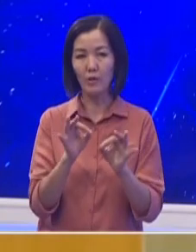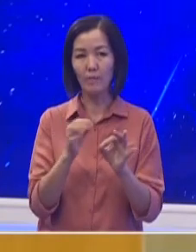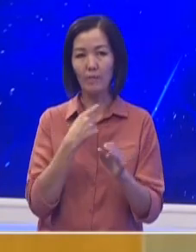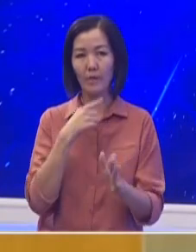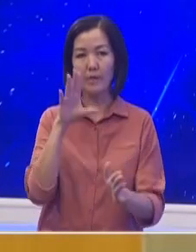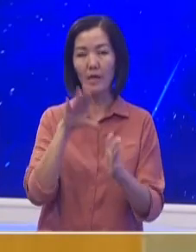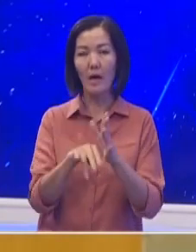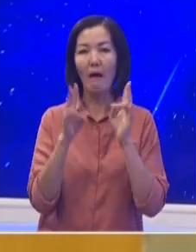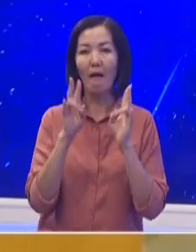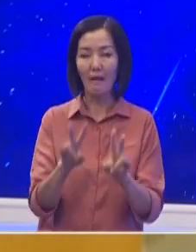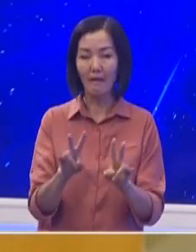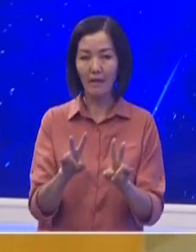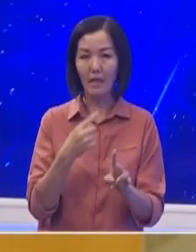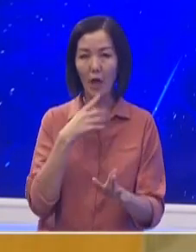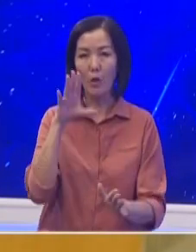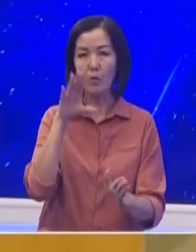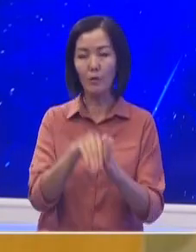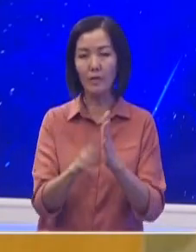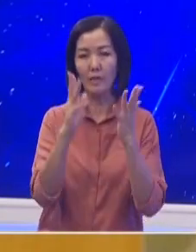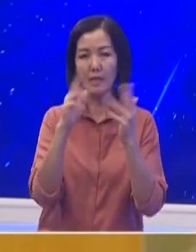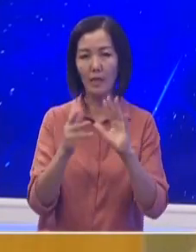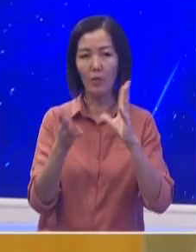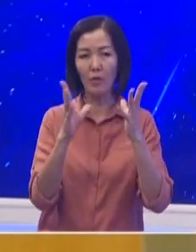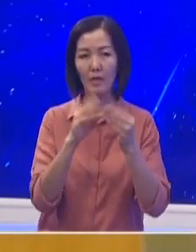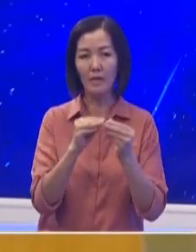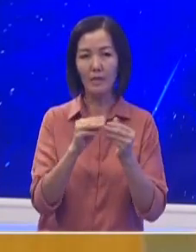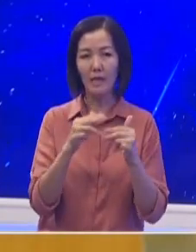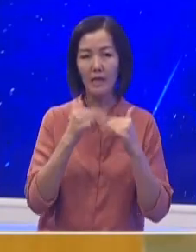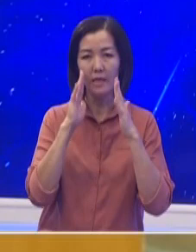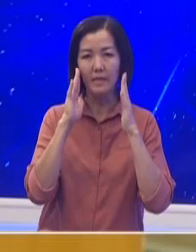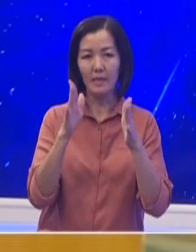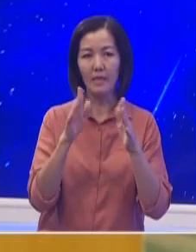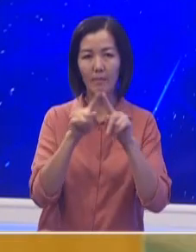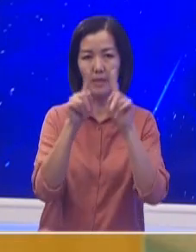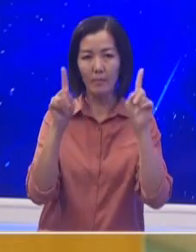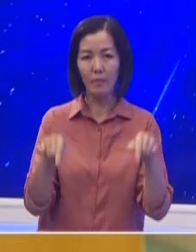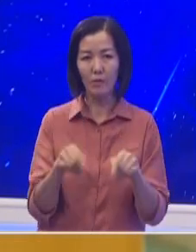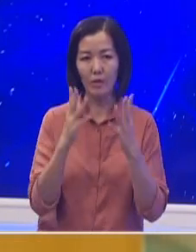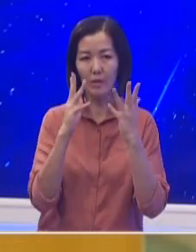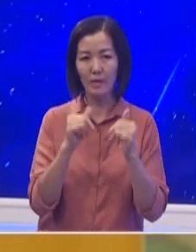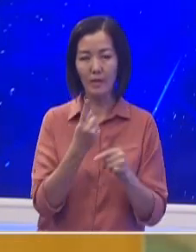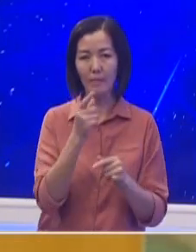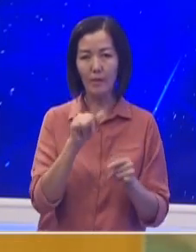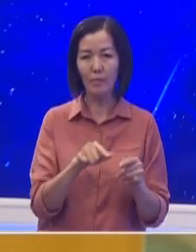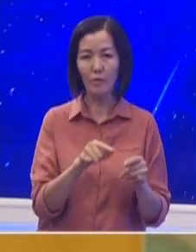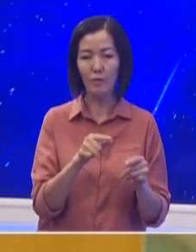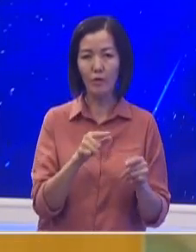алайда дауыстары санау кезінде ескерілмейтін бюллетендер саны